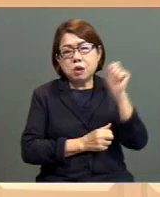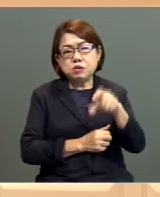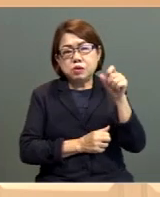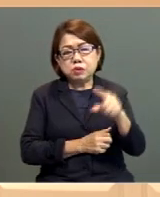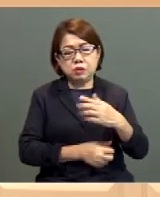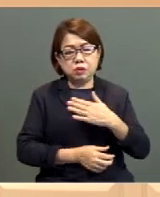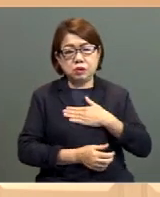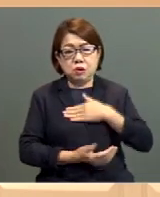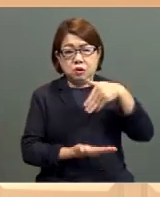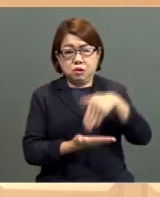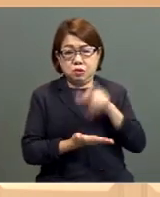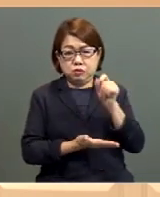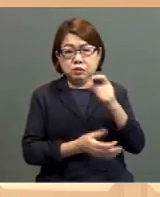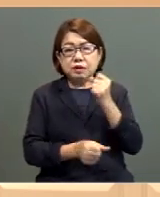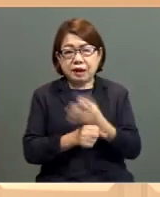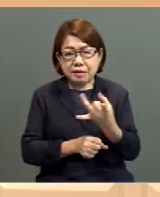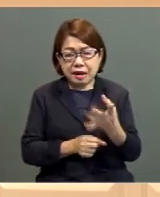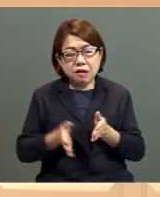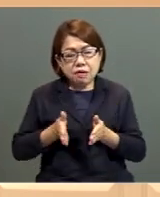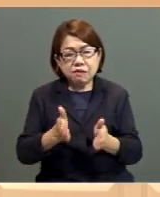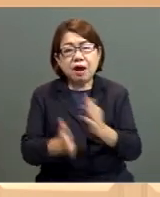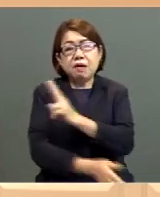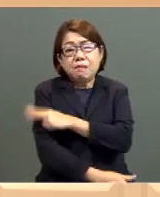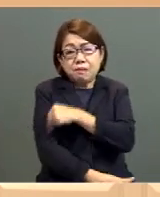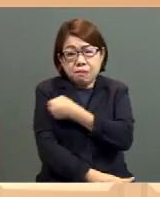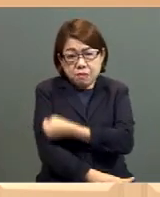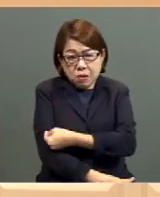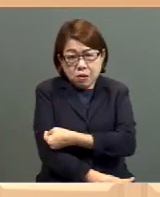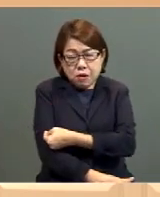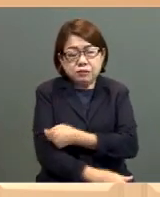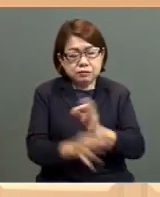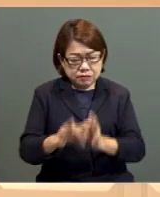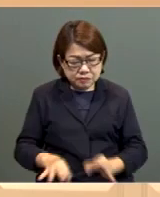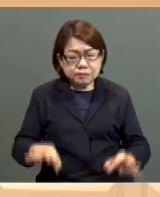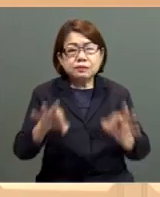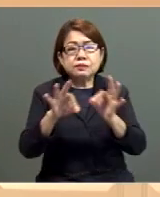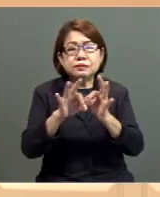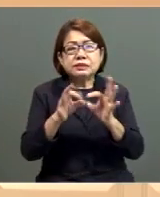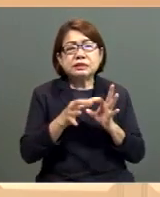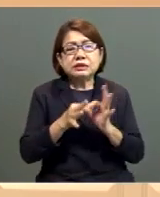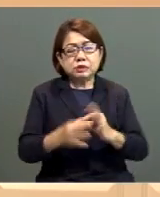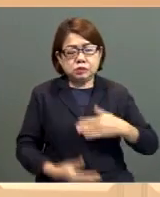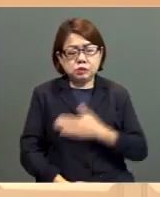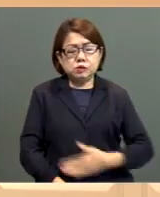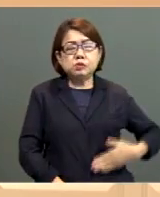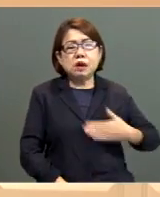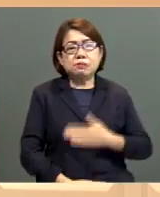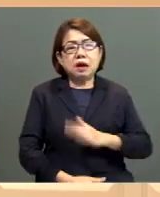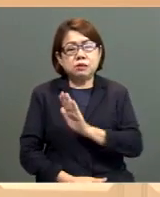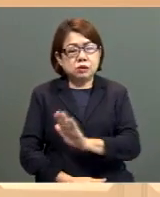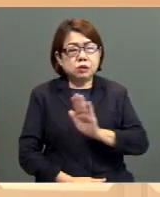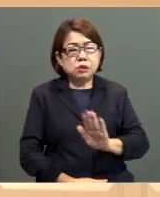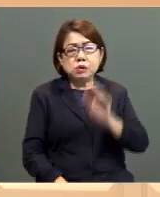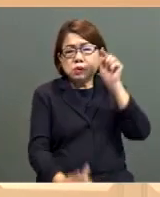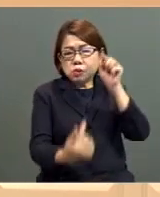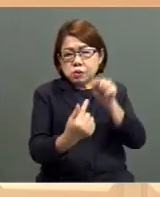ต่อไปนี้ด้านการแพทย์และสาธารณสุขนับว่าสำคัญที่สุดต่อสุขภาพของพวกเราทุกคนโดยเน้นมาตร